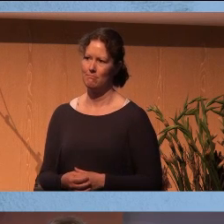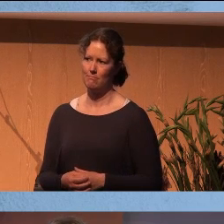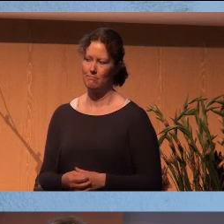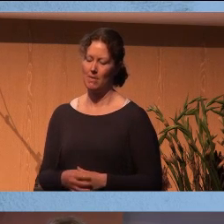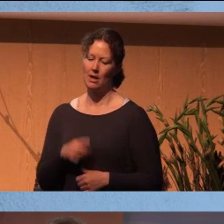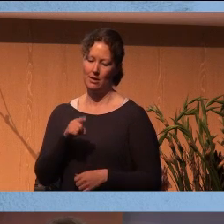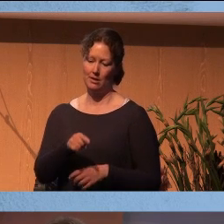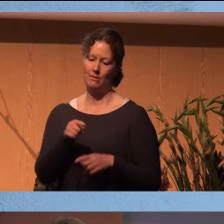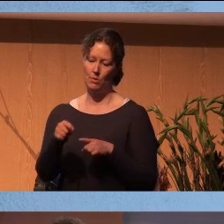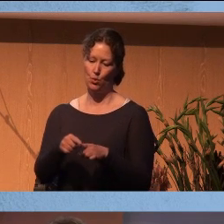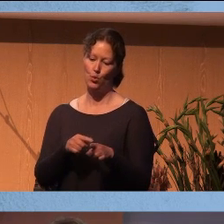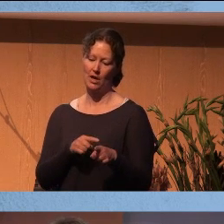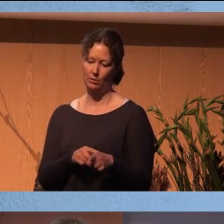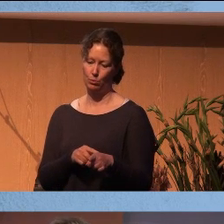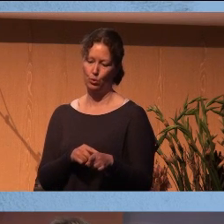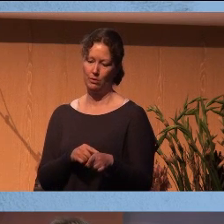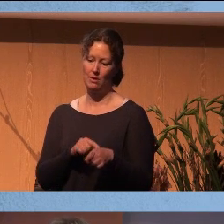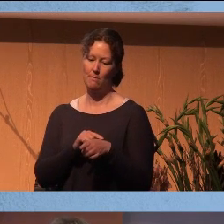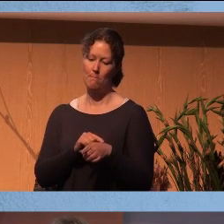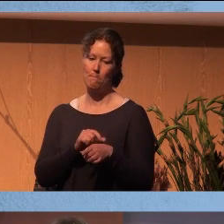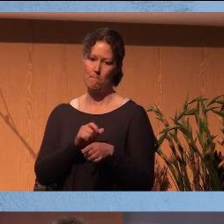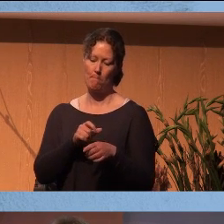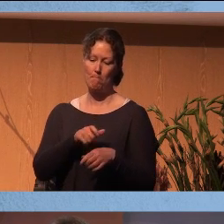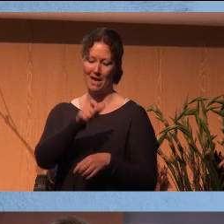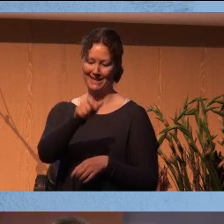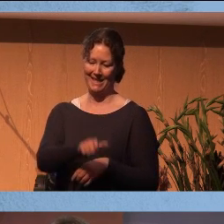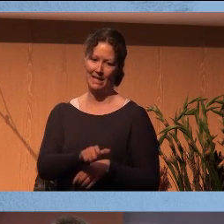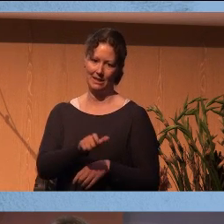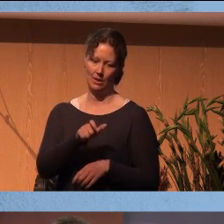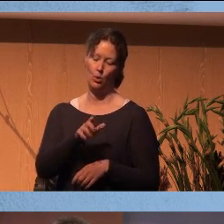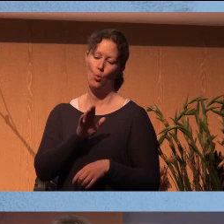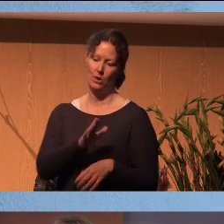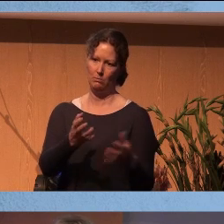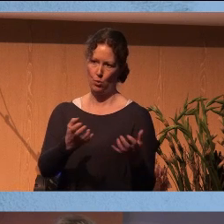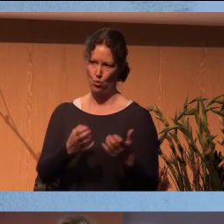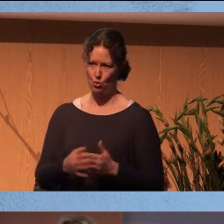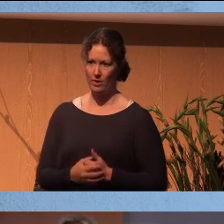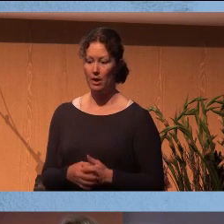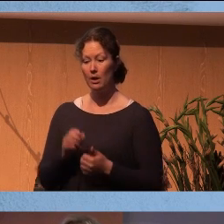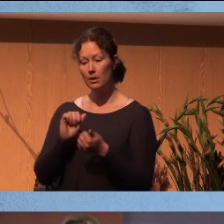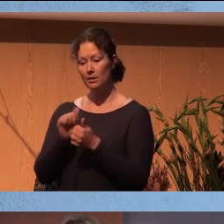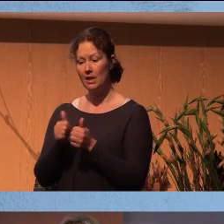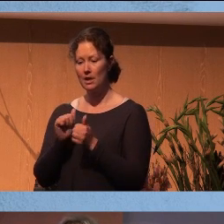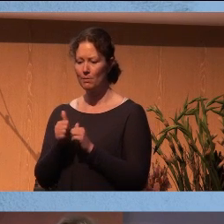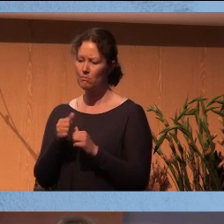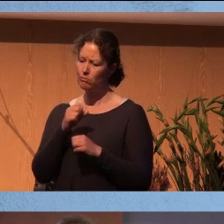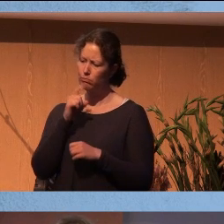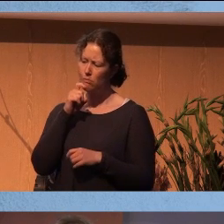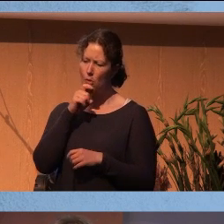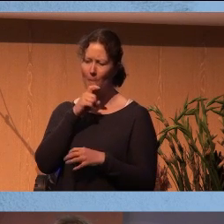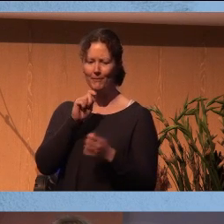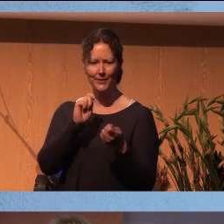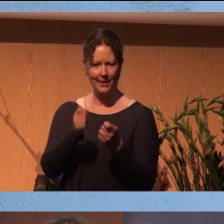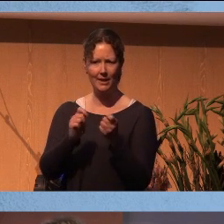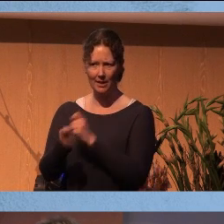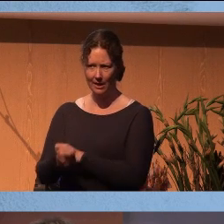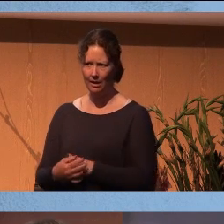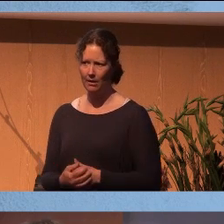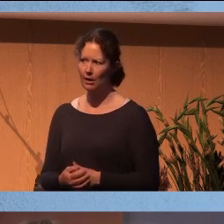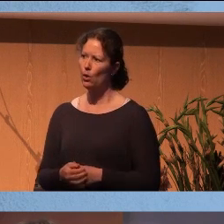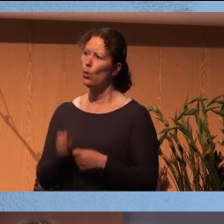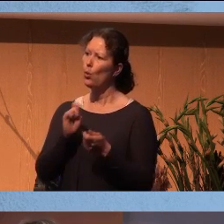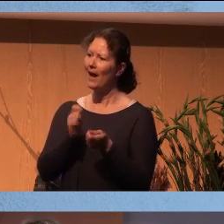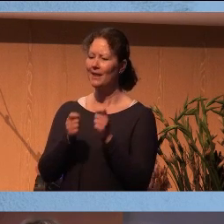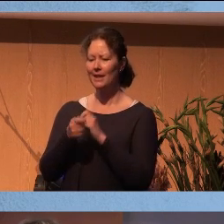med utgangspunkt I pasienten og pasientenes behov. Det representerer omfattende endringer, og